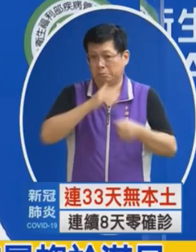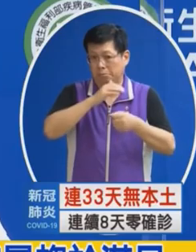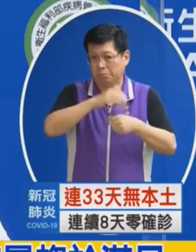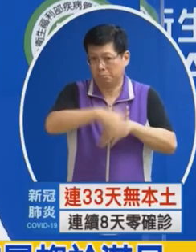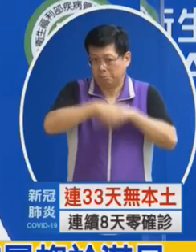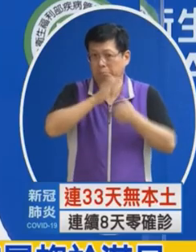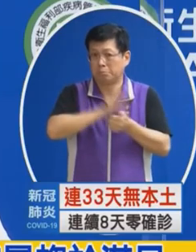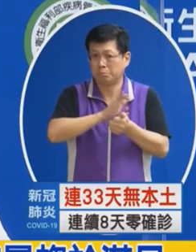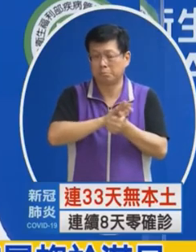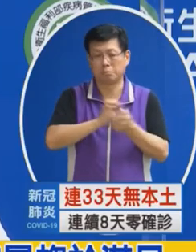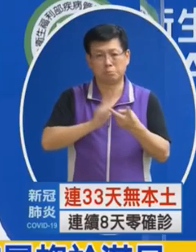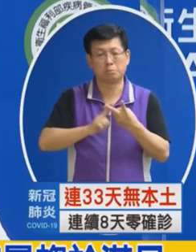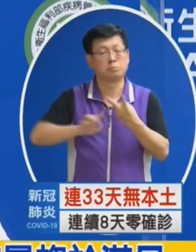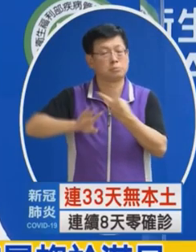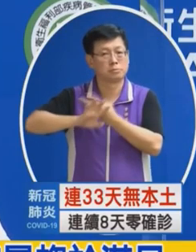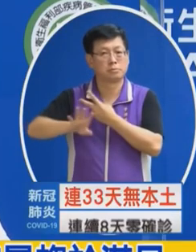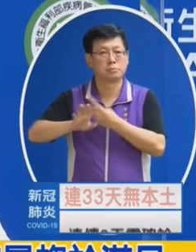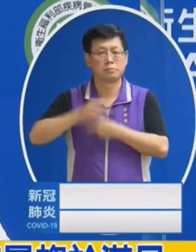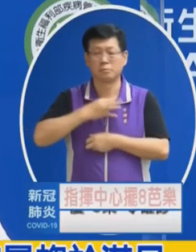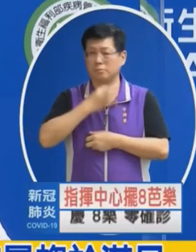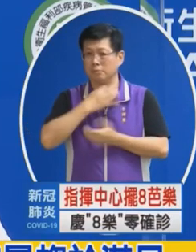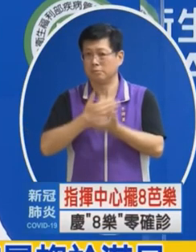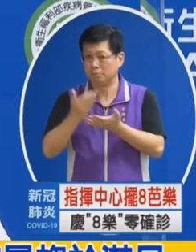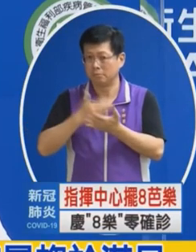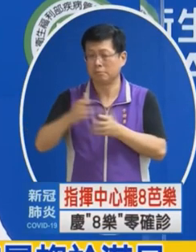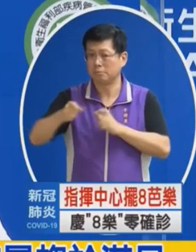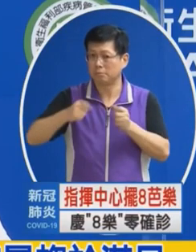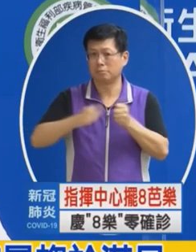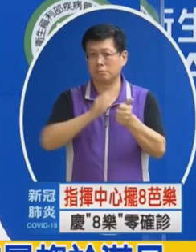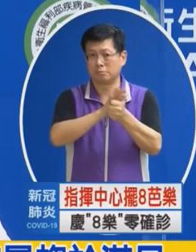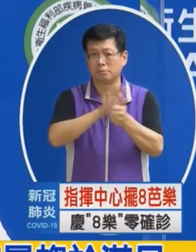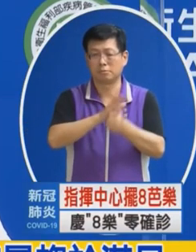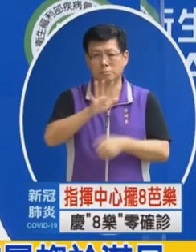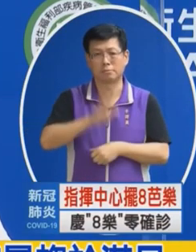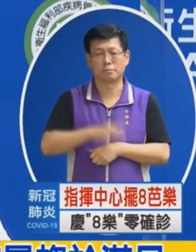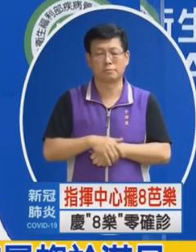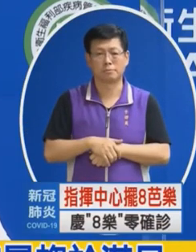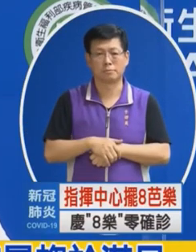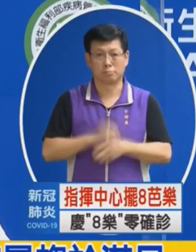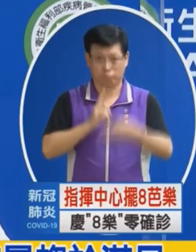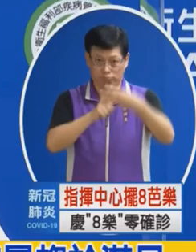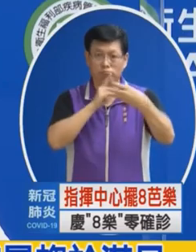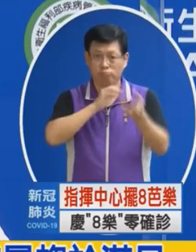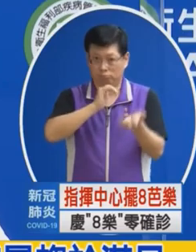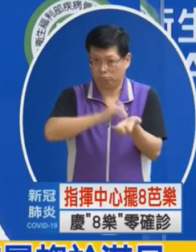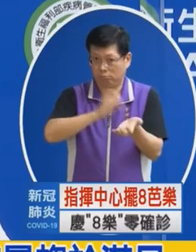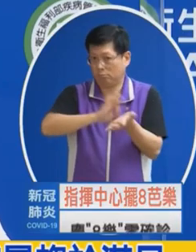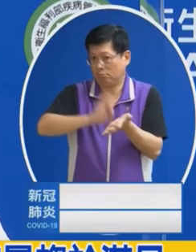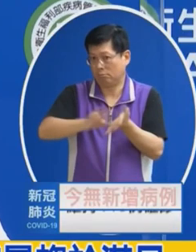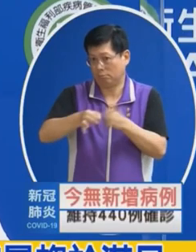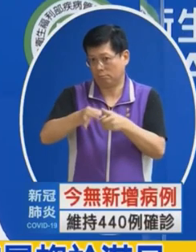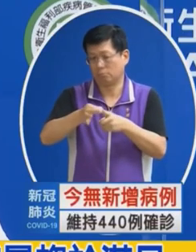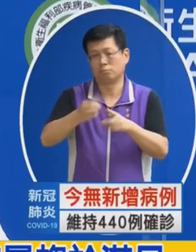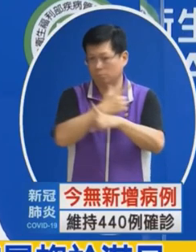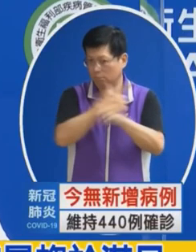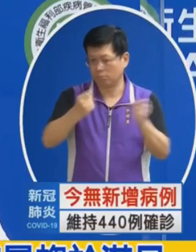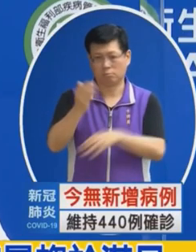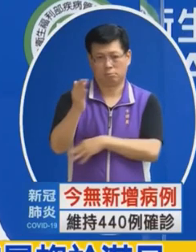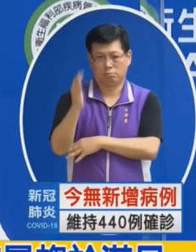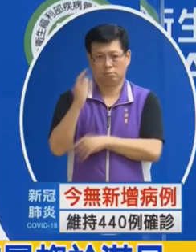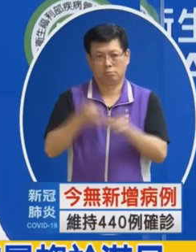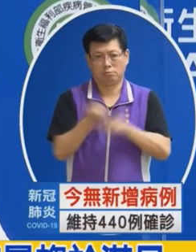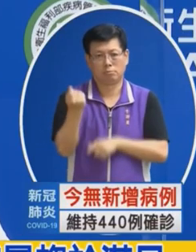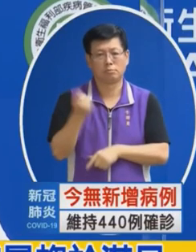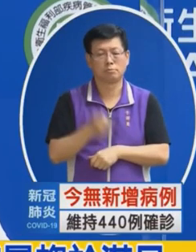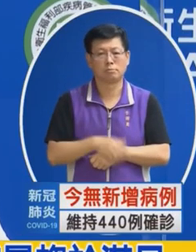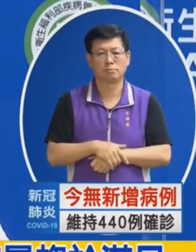助还有一些相关的一些纾困在这一类，那最主要是在医疗费用，那是由国家